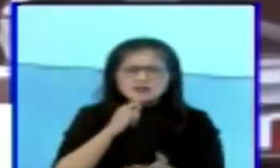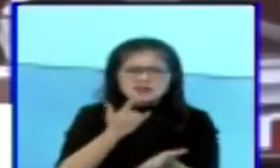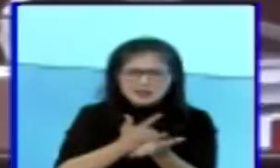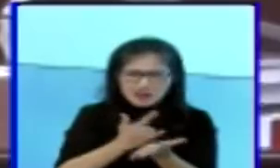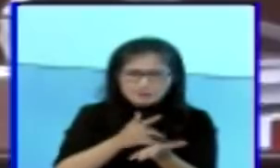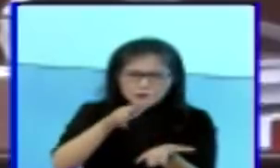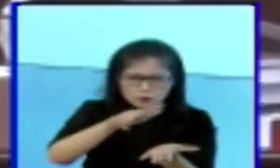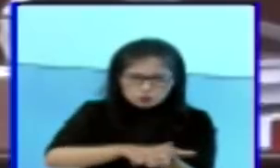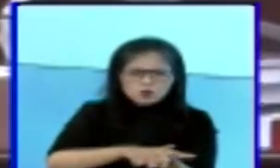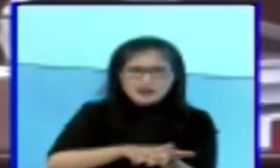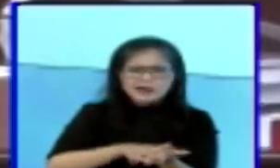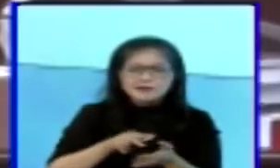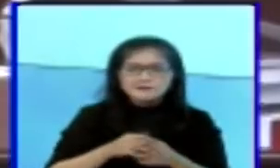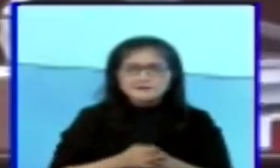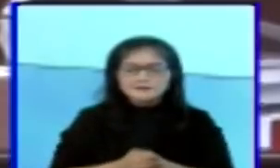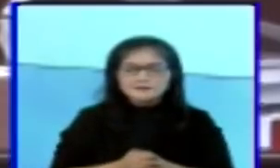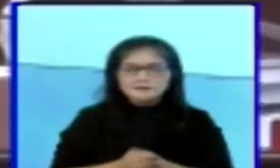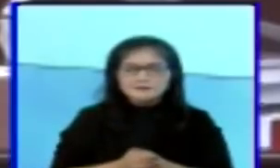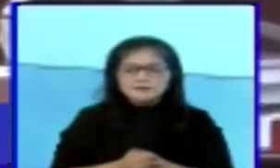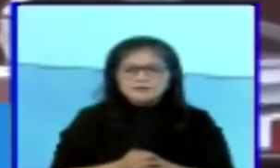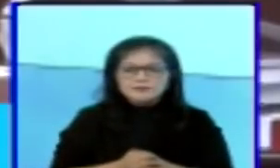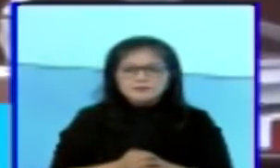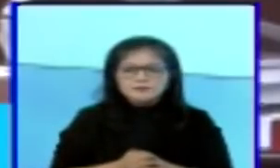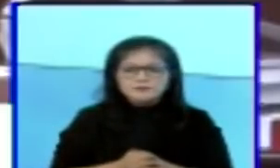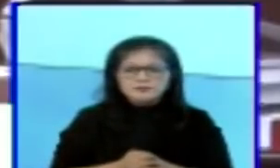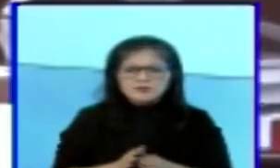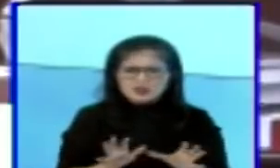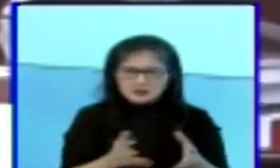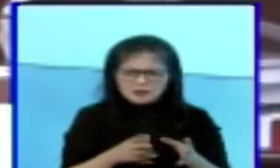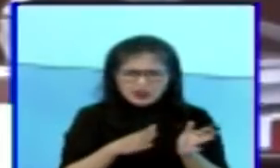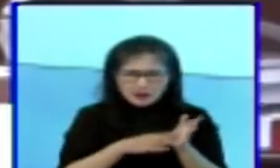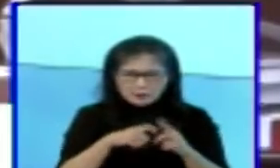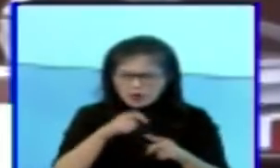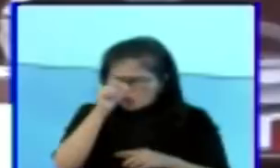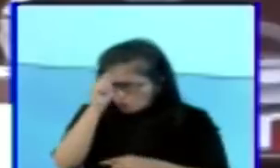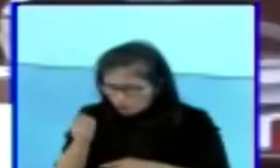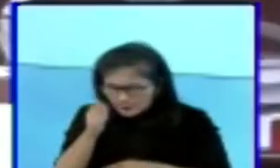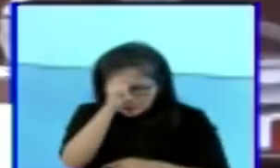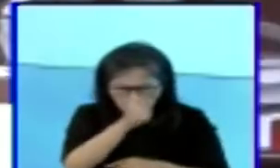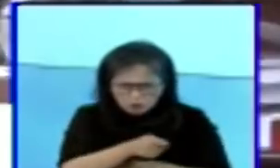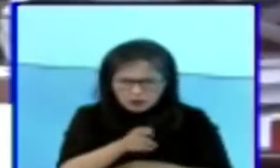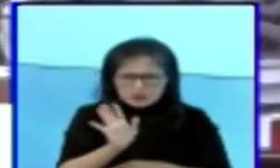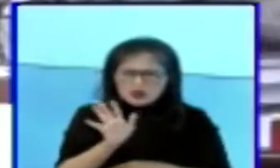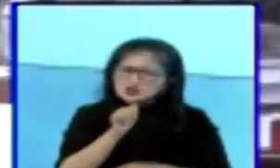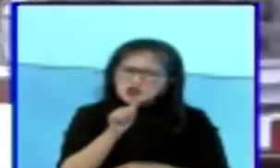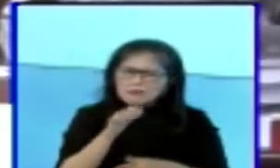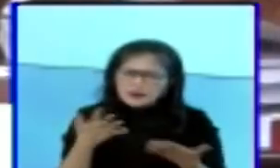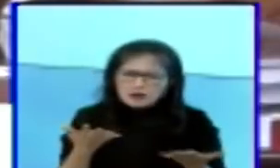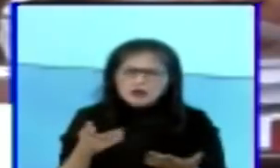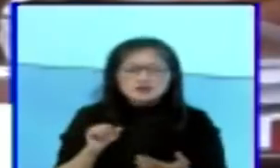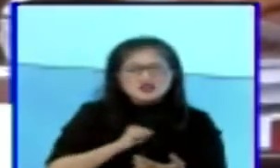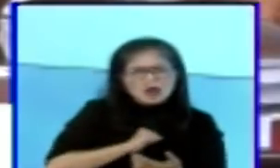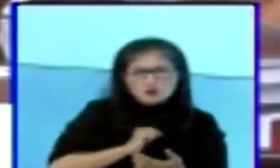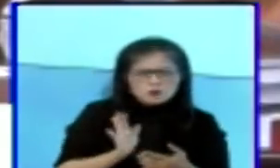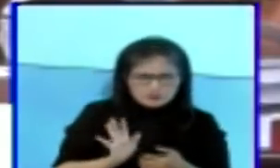Tidak tunduk kepada siapapun. Dan tidak takut kepada siapapun.